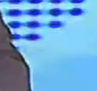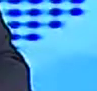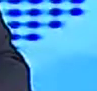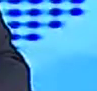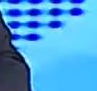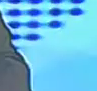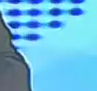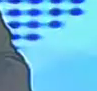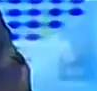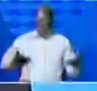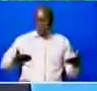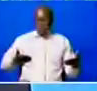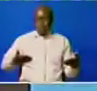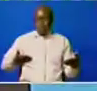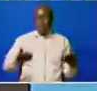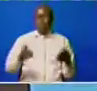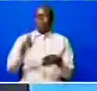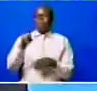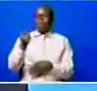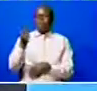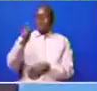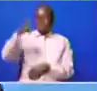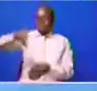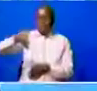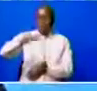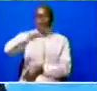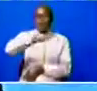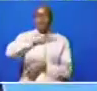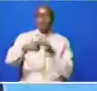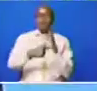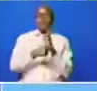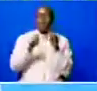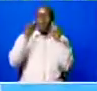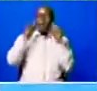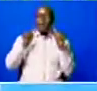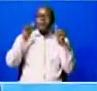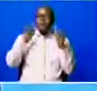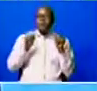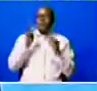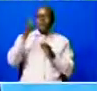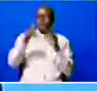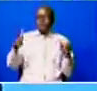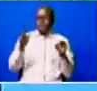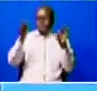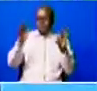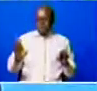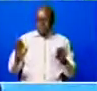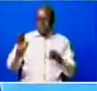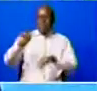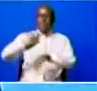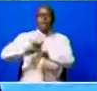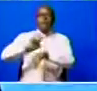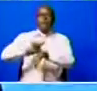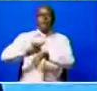Mtazamaji, karibu kwenye taarifa za KTN leo jioni hii. Mimi naitwa Ali Manz na mtangazaji mwenzangu wa ishara ni